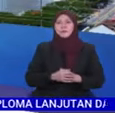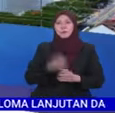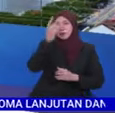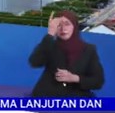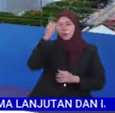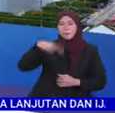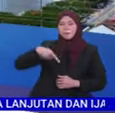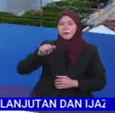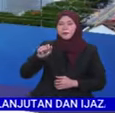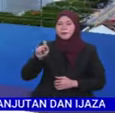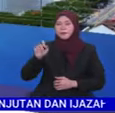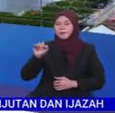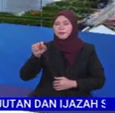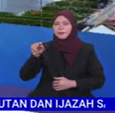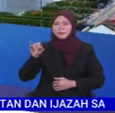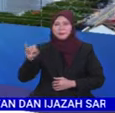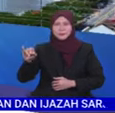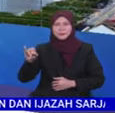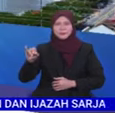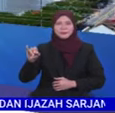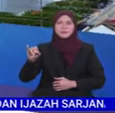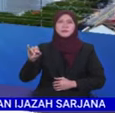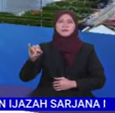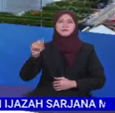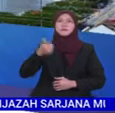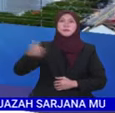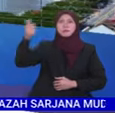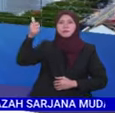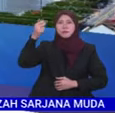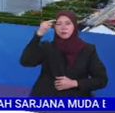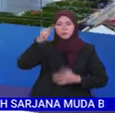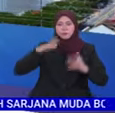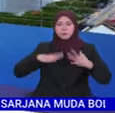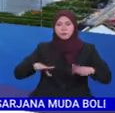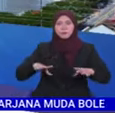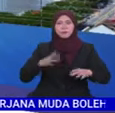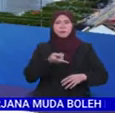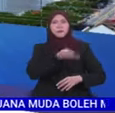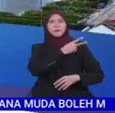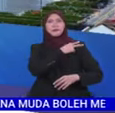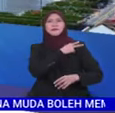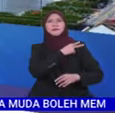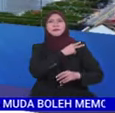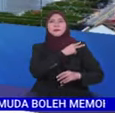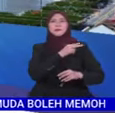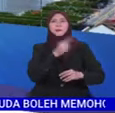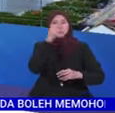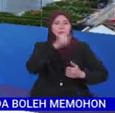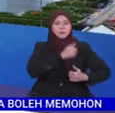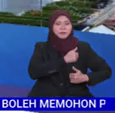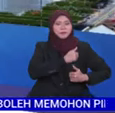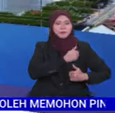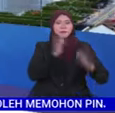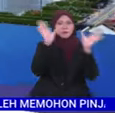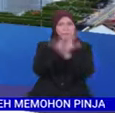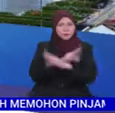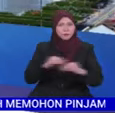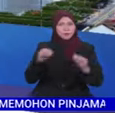petinggi tantria Bang Johari itu nopeng menyempurnakan majelis pemakaian pangkat pegawai kanan sukarela dan kehormatan Askar wataniah